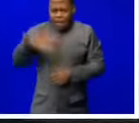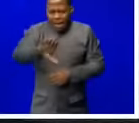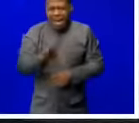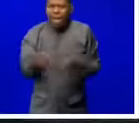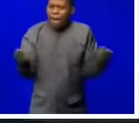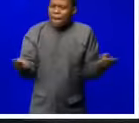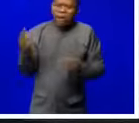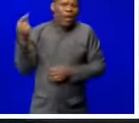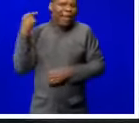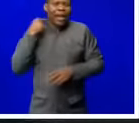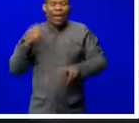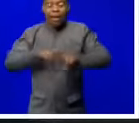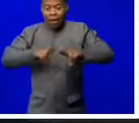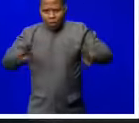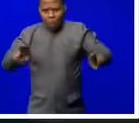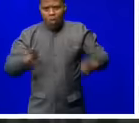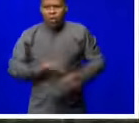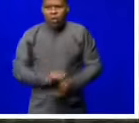phansi kukhulunyiswane